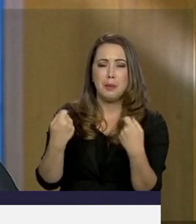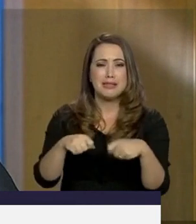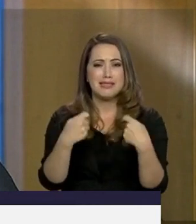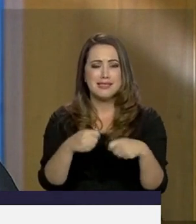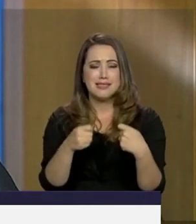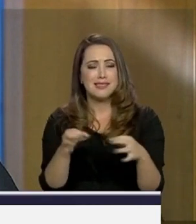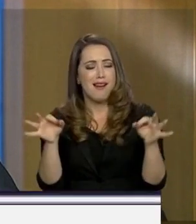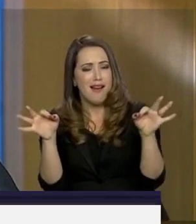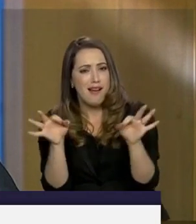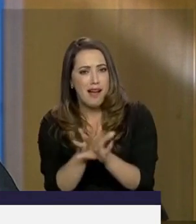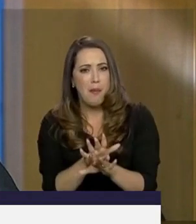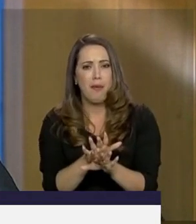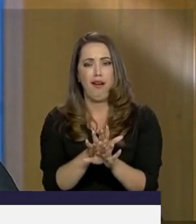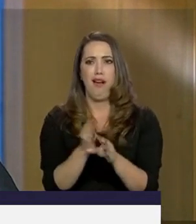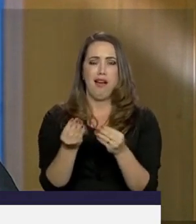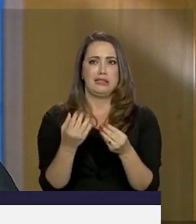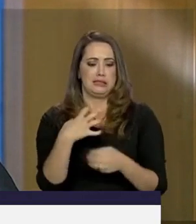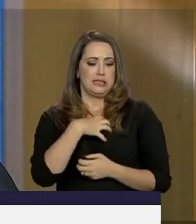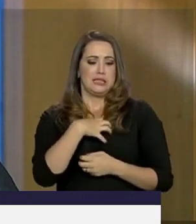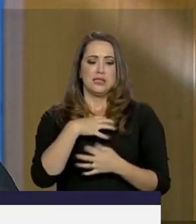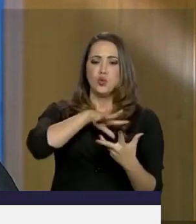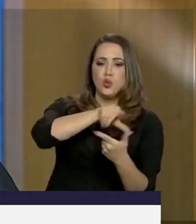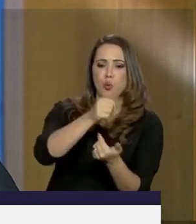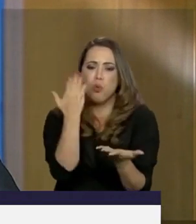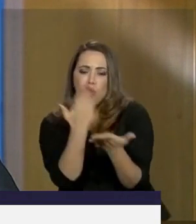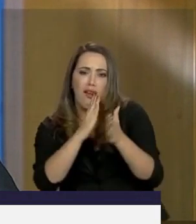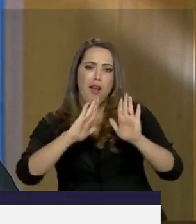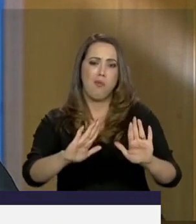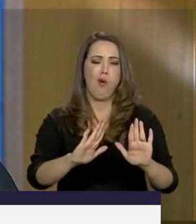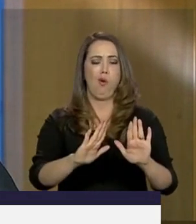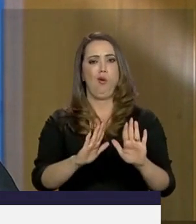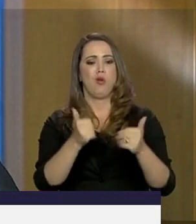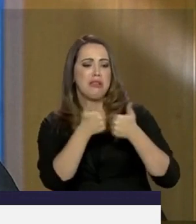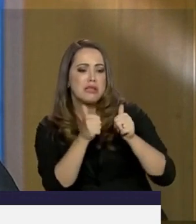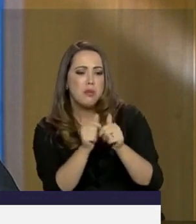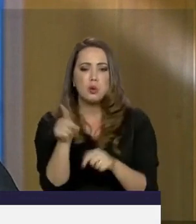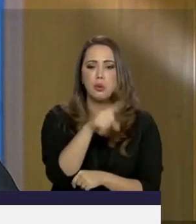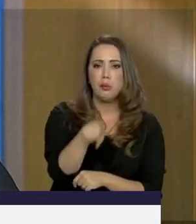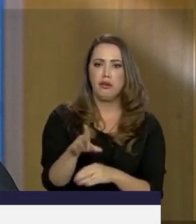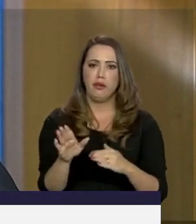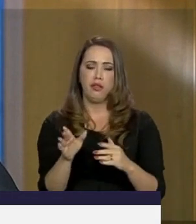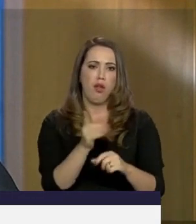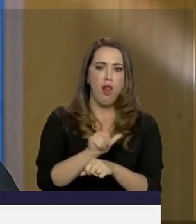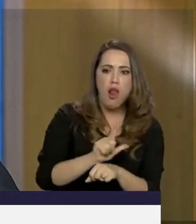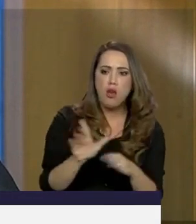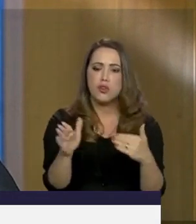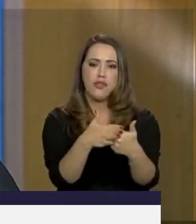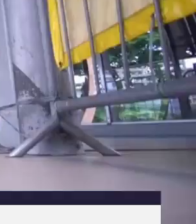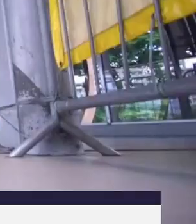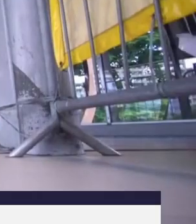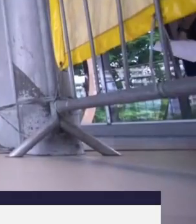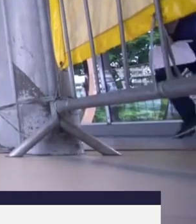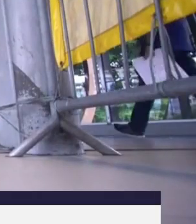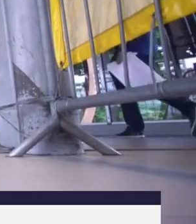terre brûlée, telles que l'interdiction des transports, la fermeture des entreprises et le confinement de masse.